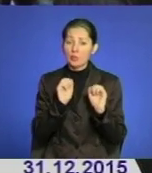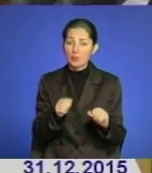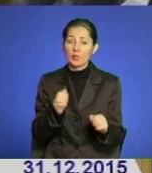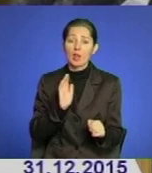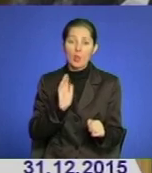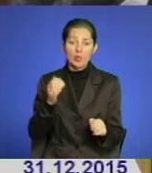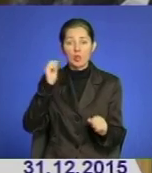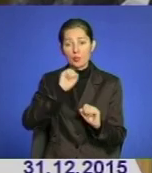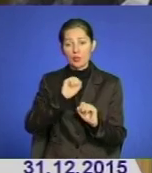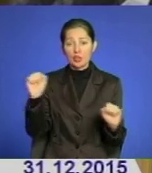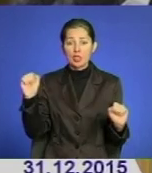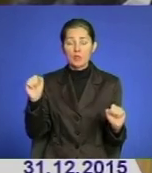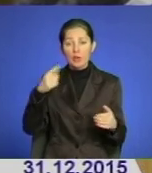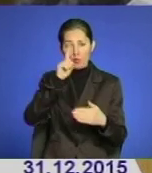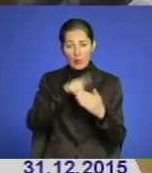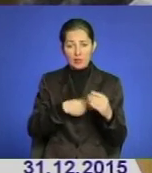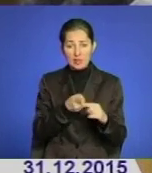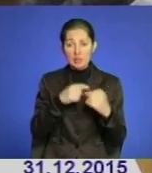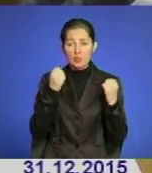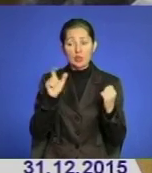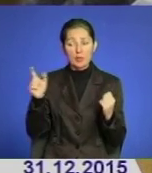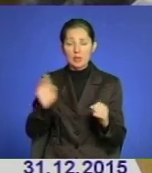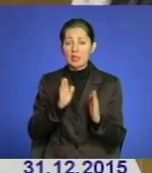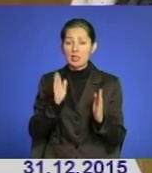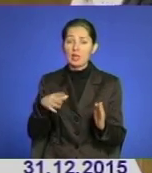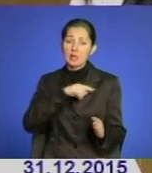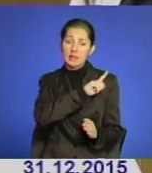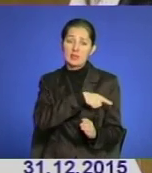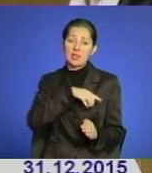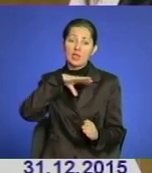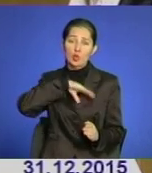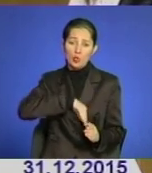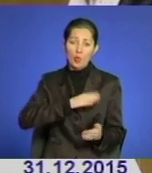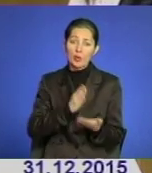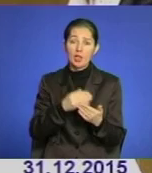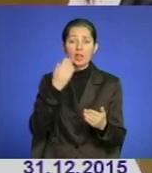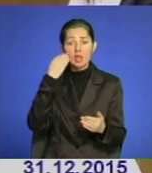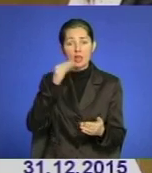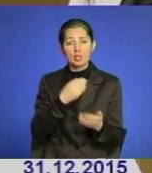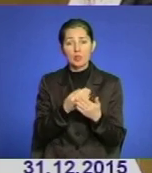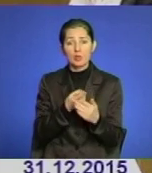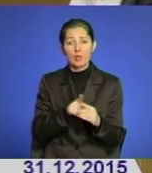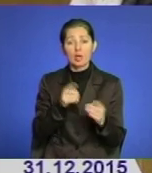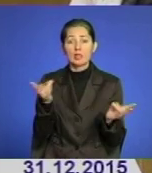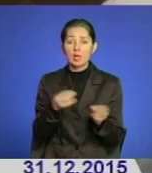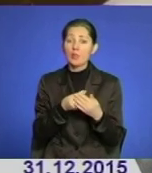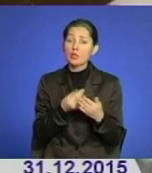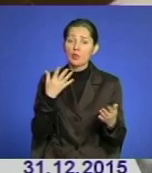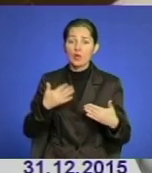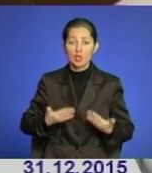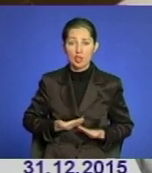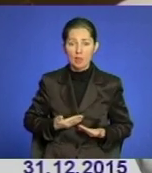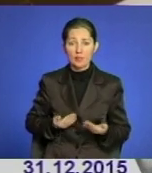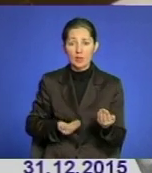мужнішими і впевненішими. Ці спортсмени не тільки сильні духом, а є й найкращим прикладом, як варто цінувати життя.